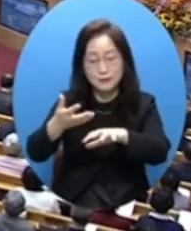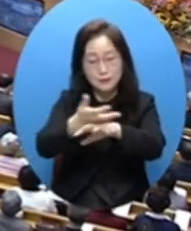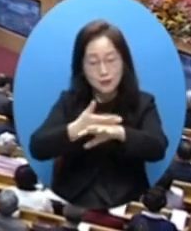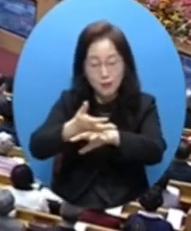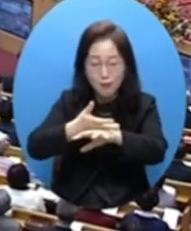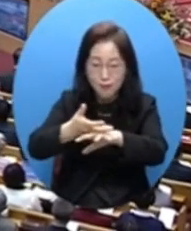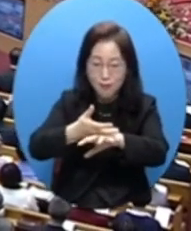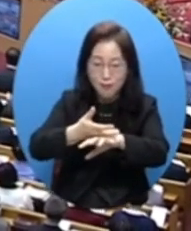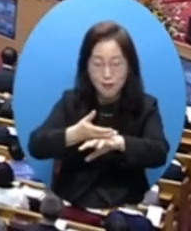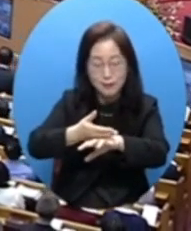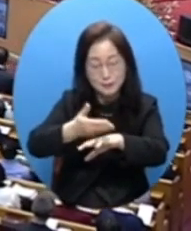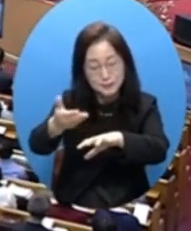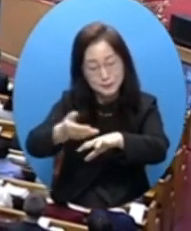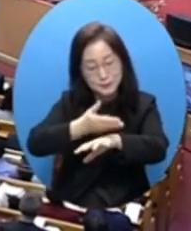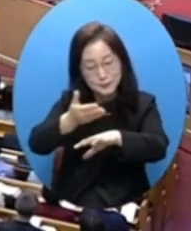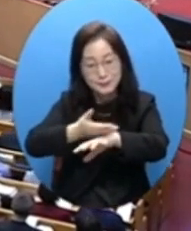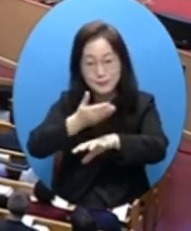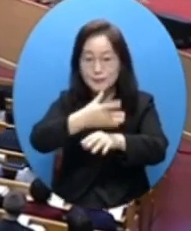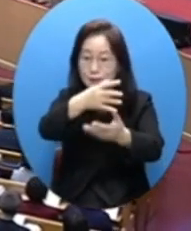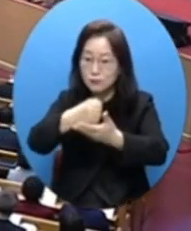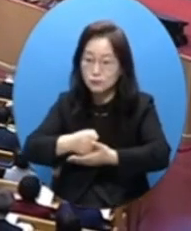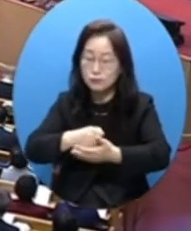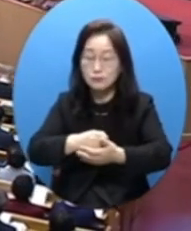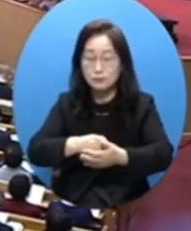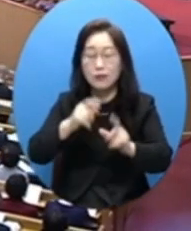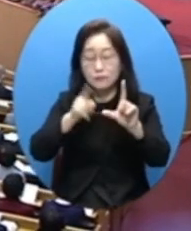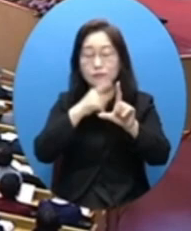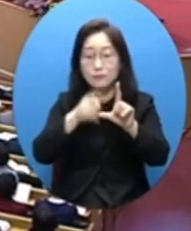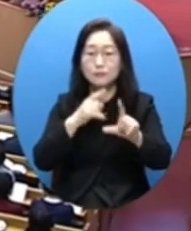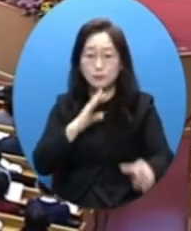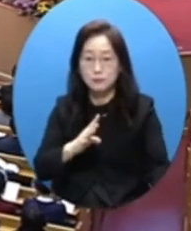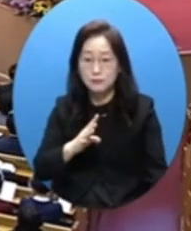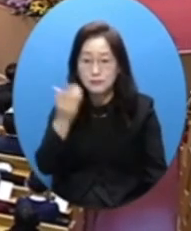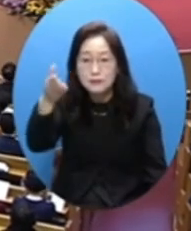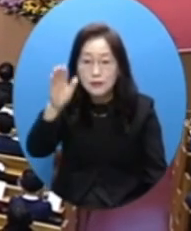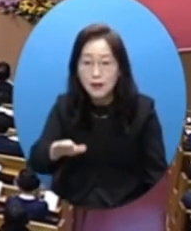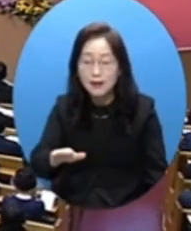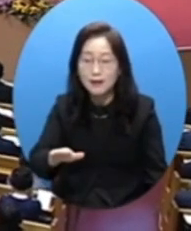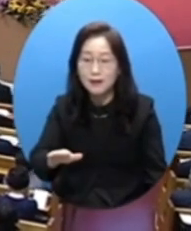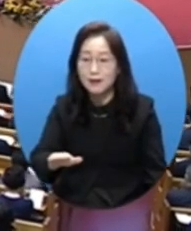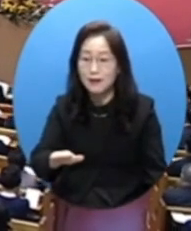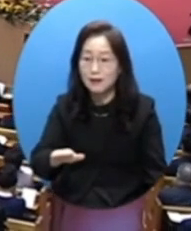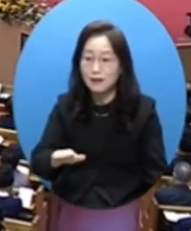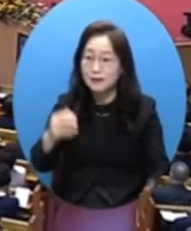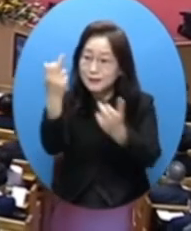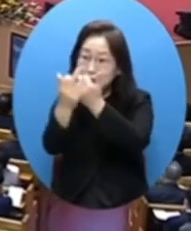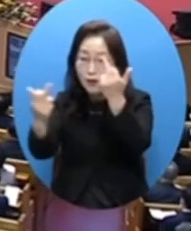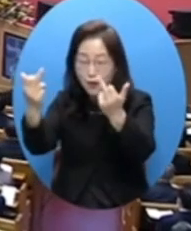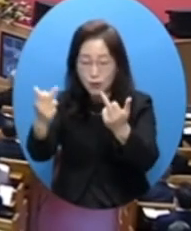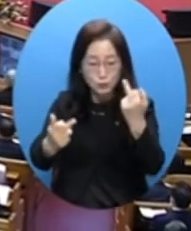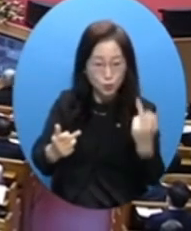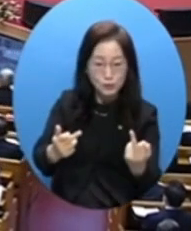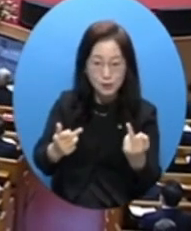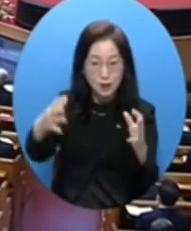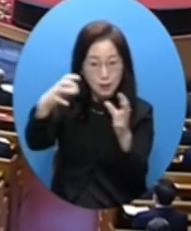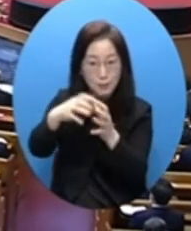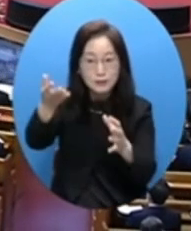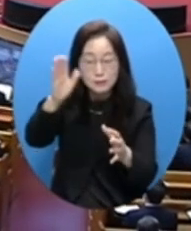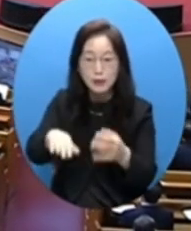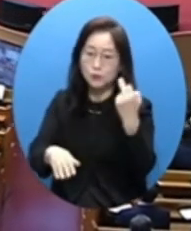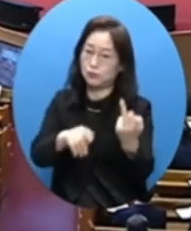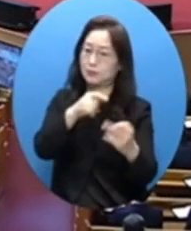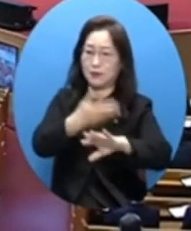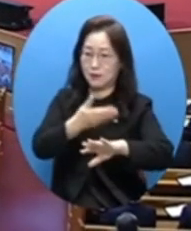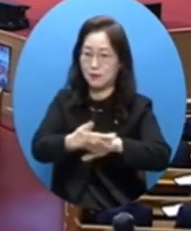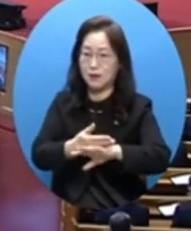또 하루하루 살아가는 것이 전부였습니다 그러나 같은 형들과 살았지만 요셉은 꿈꾸는 사람이었습니다